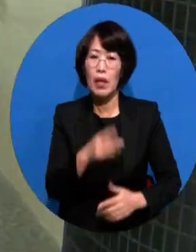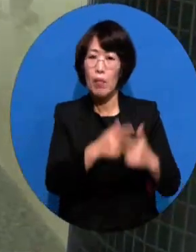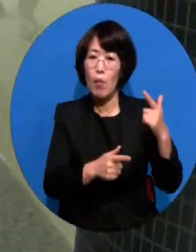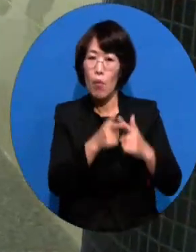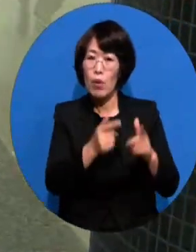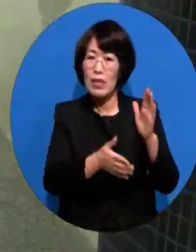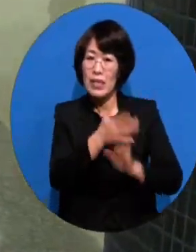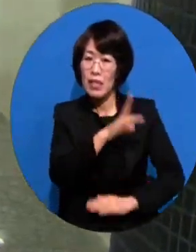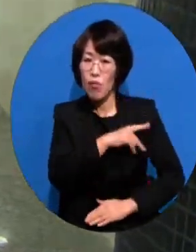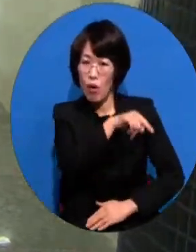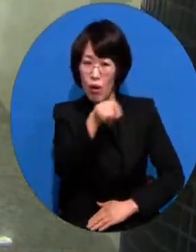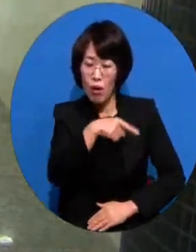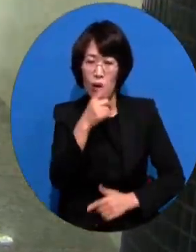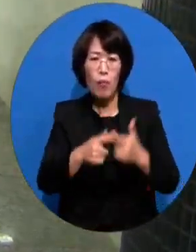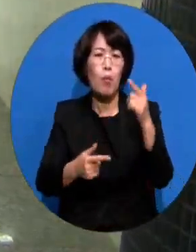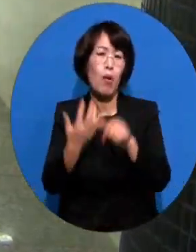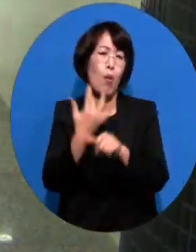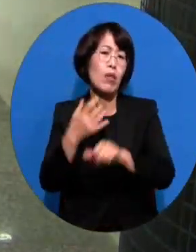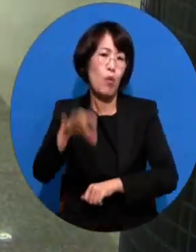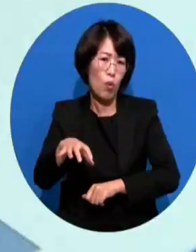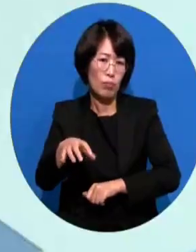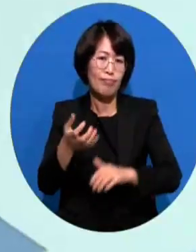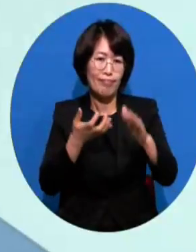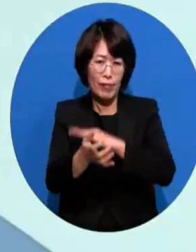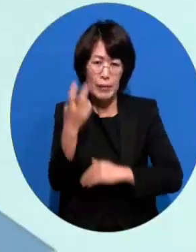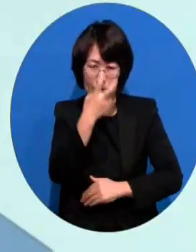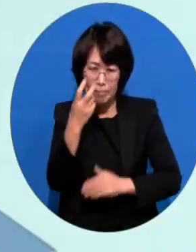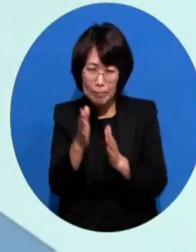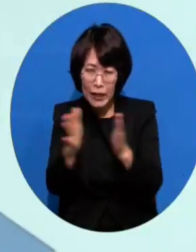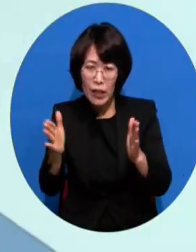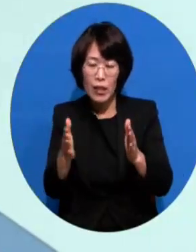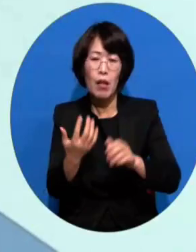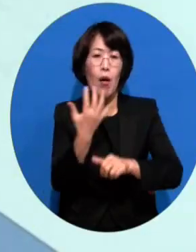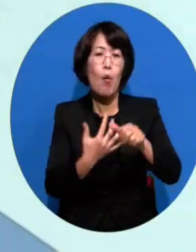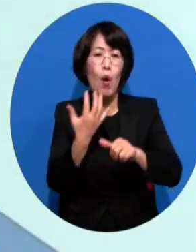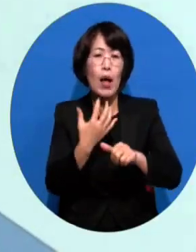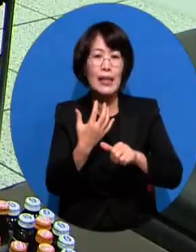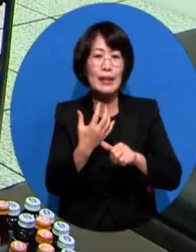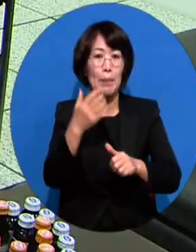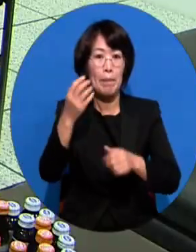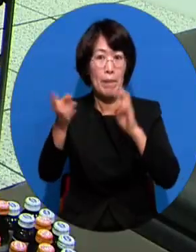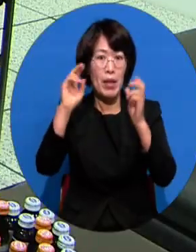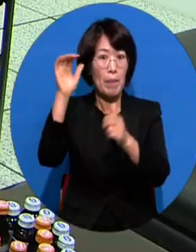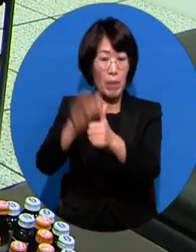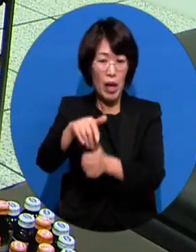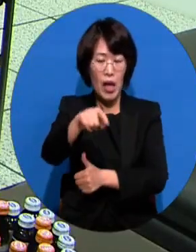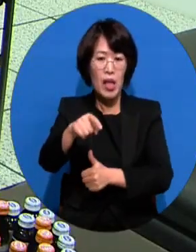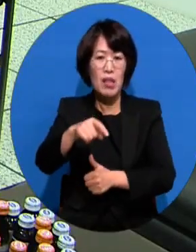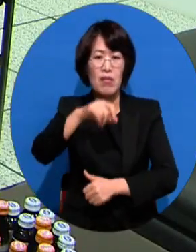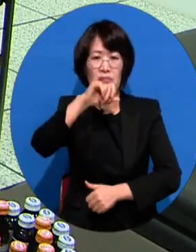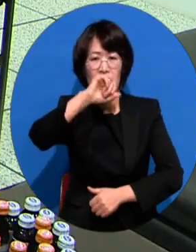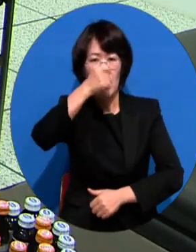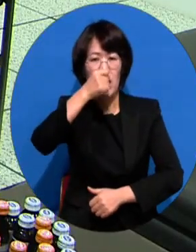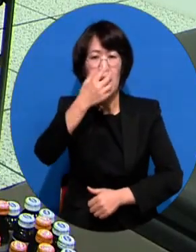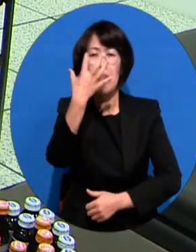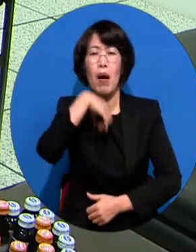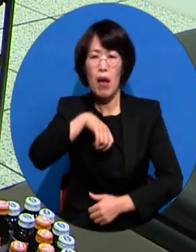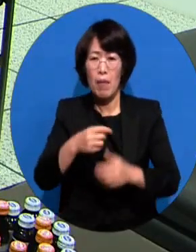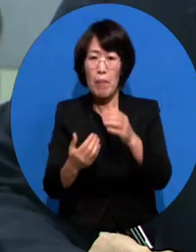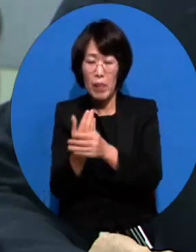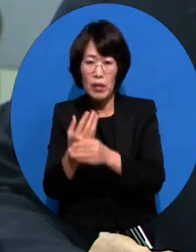목포시 의원들이 목포 화장장 점검에 나섰습니다. 목포 화장장 위탁 업체에서 법인 자금이 횡령된 사건이